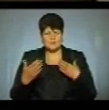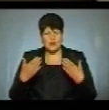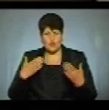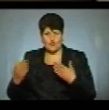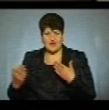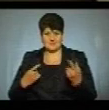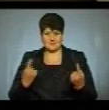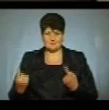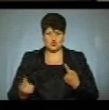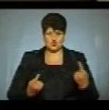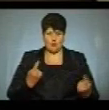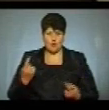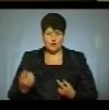собою.